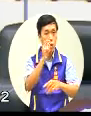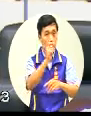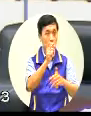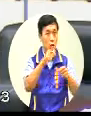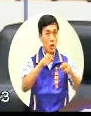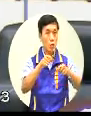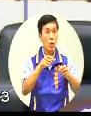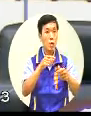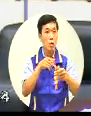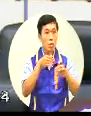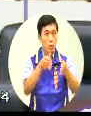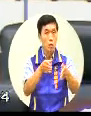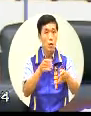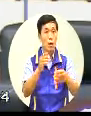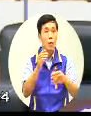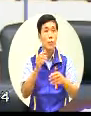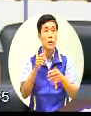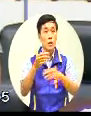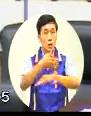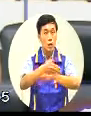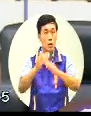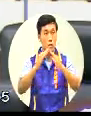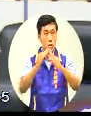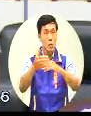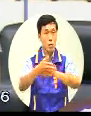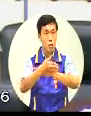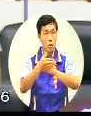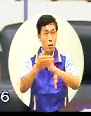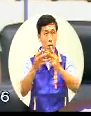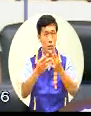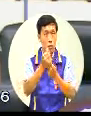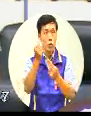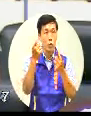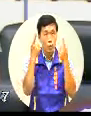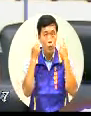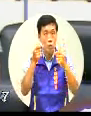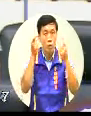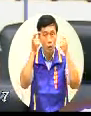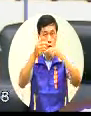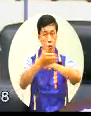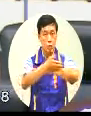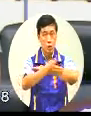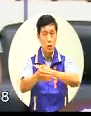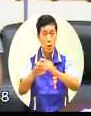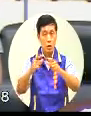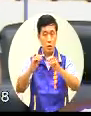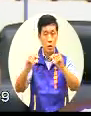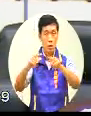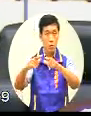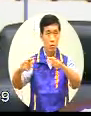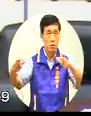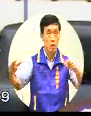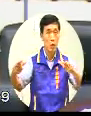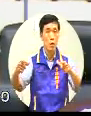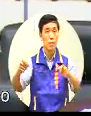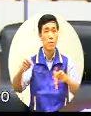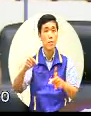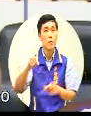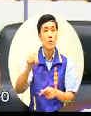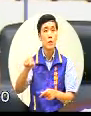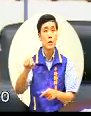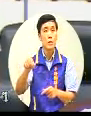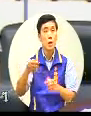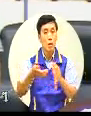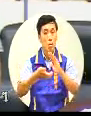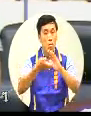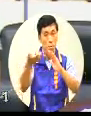并之后，其实在高雄市有很高雄县原本的高雄县有很大的腹地了哈。那迁去那边，我是觉得应